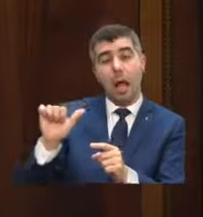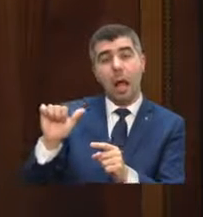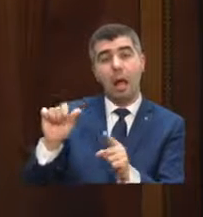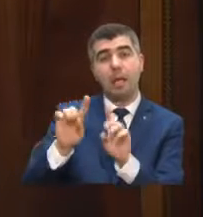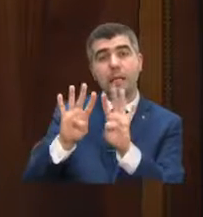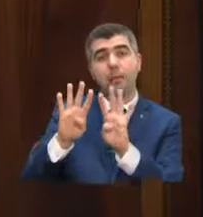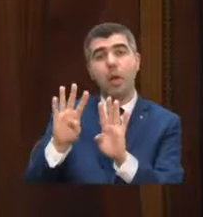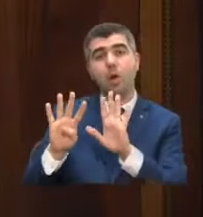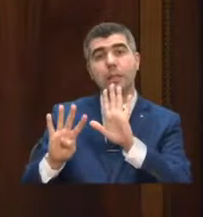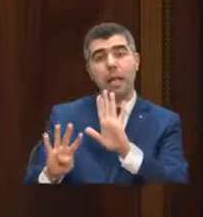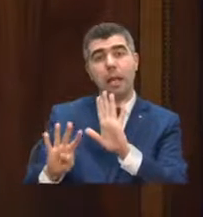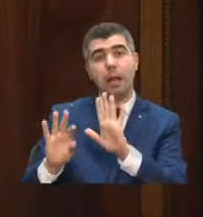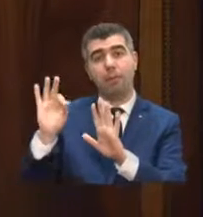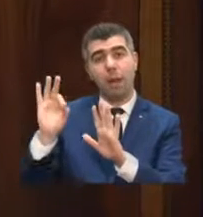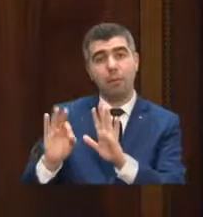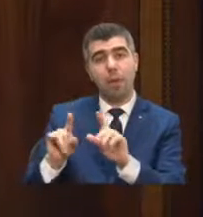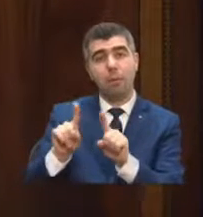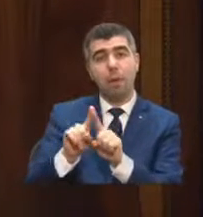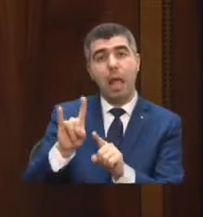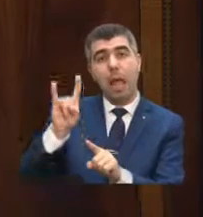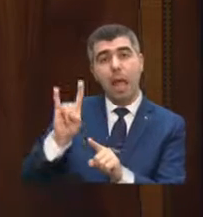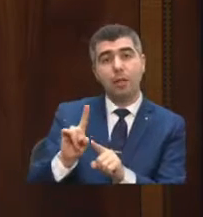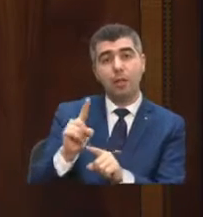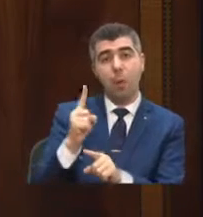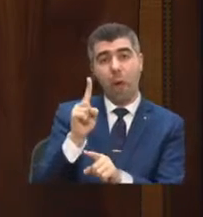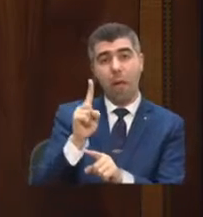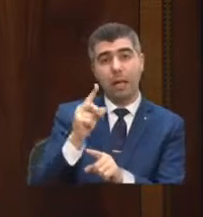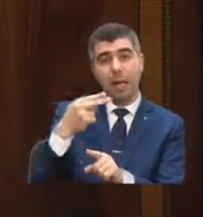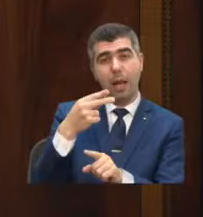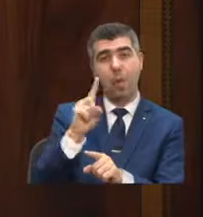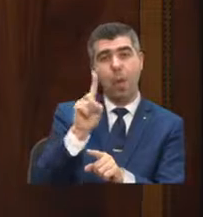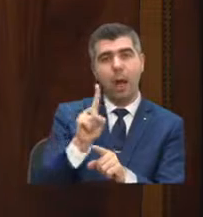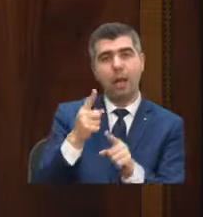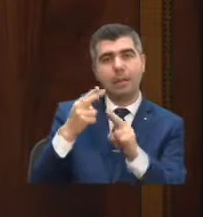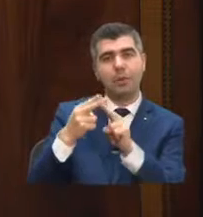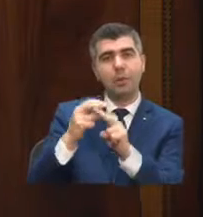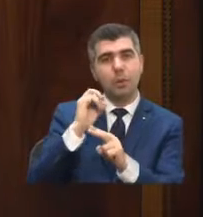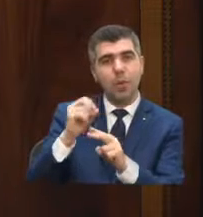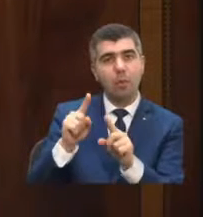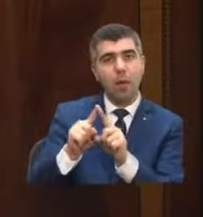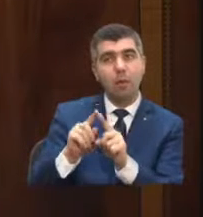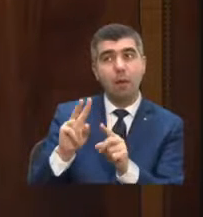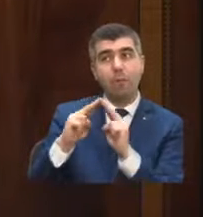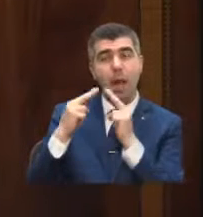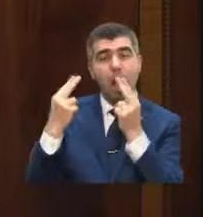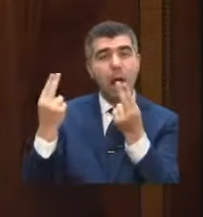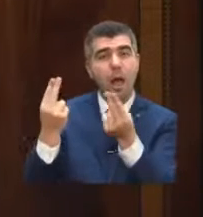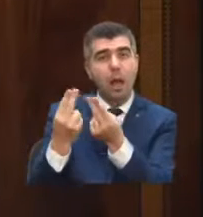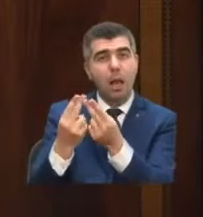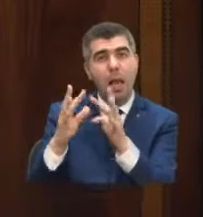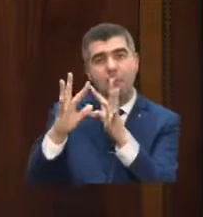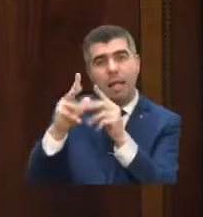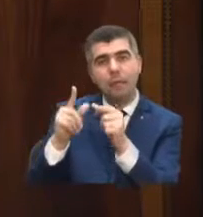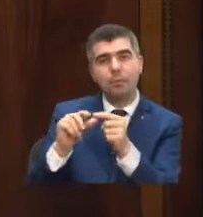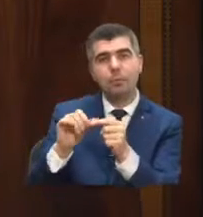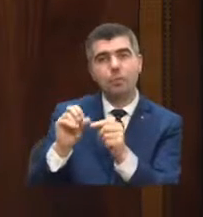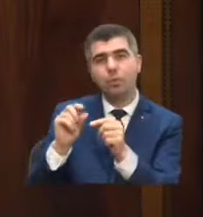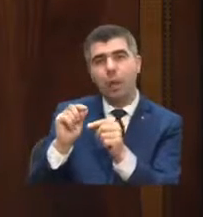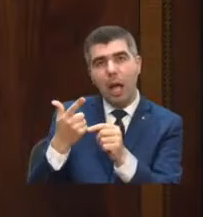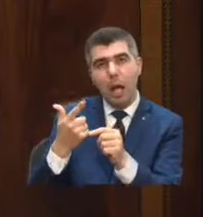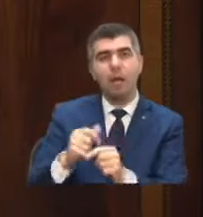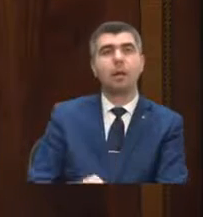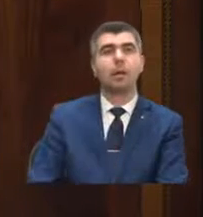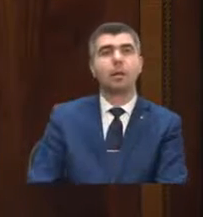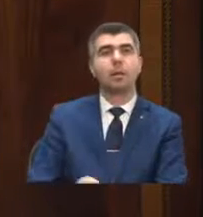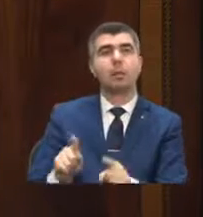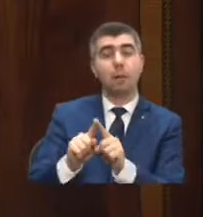98%، والانفلونزا H1N1 على الصعيد الدولي خاصه في القطب الشمالي ديال القار ديال ديال ديال ديال ديال الكره الارضيه